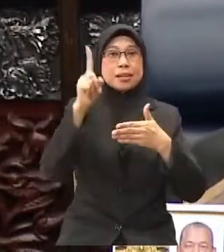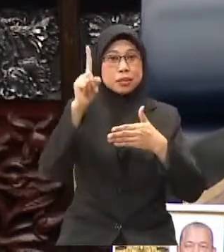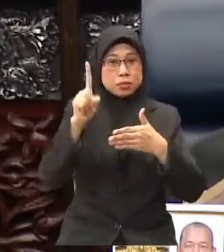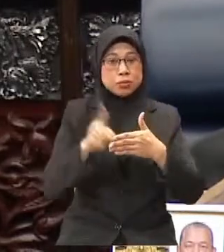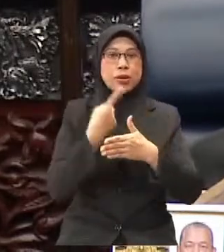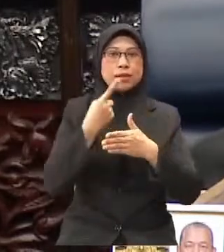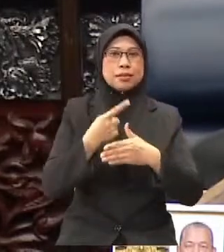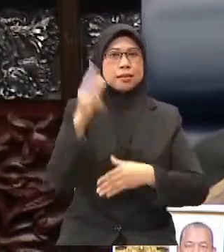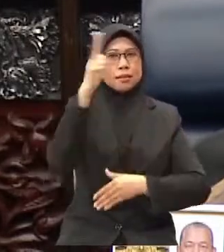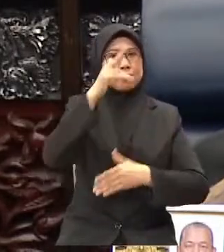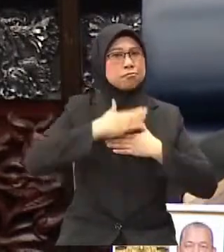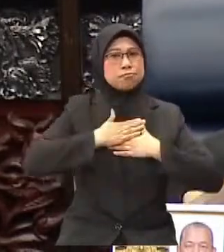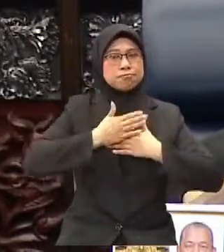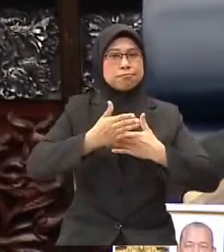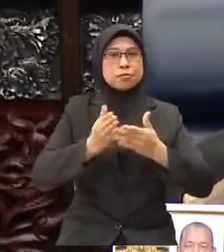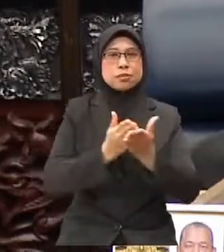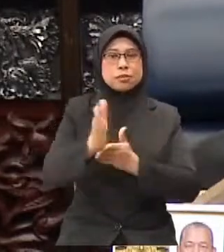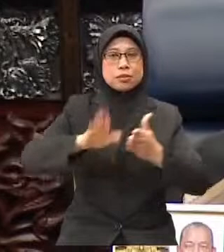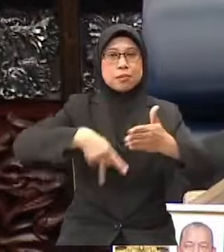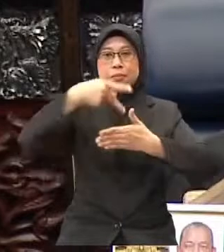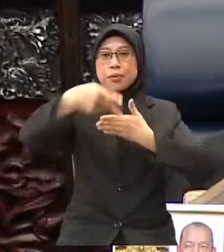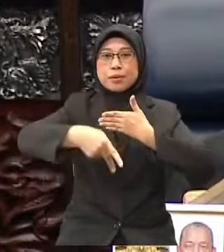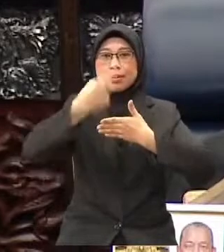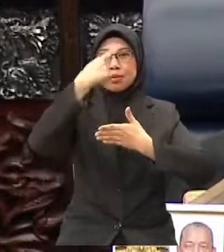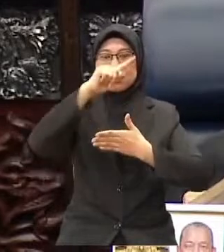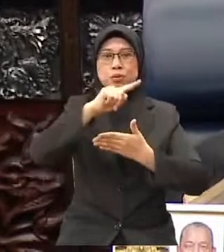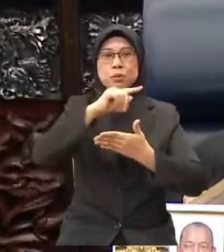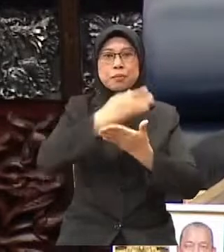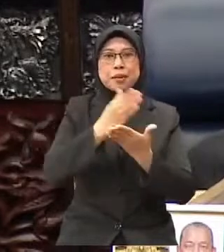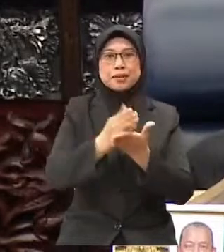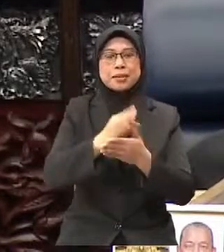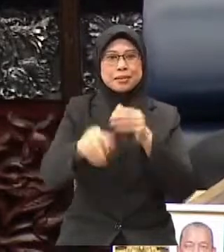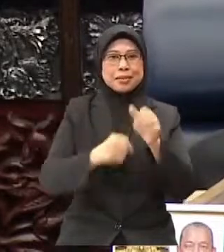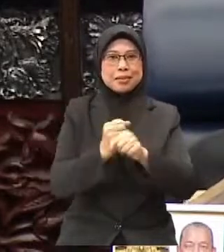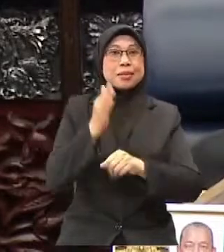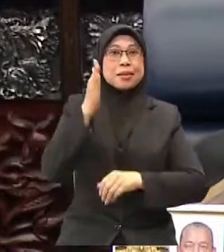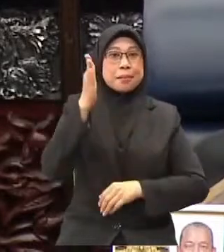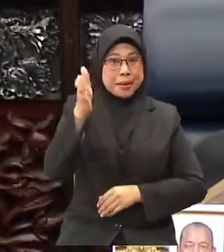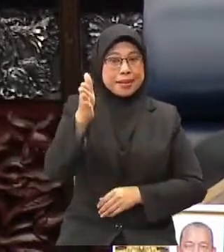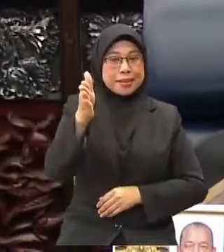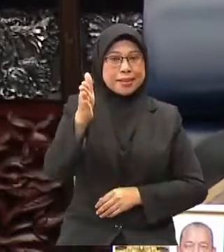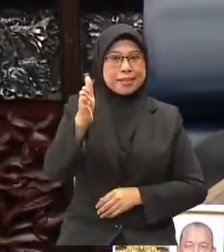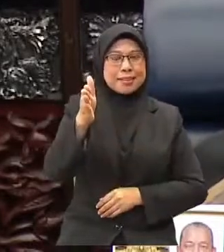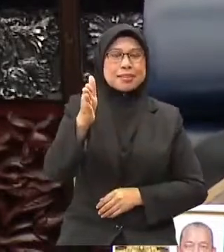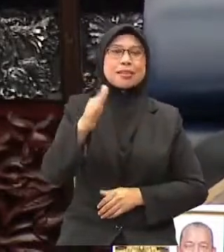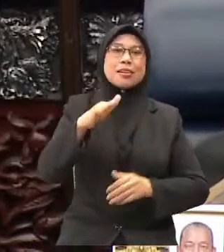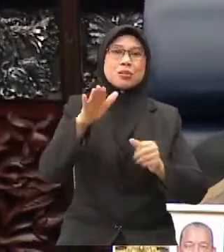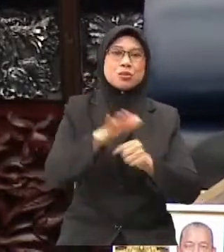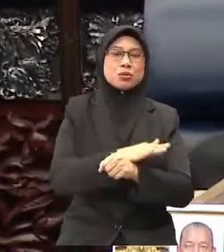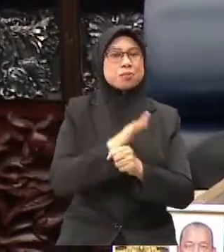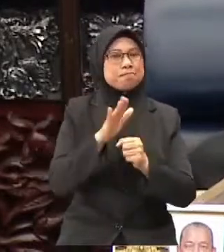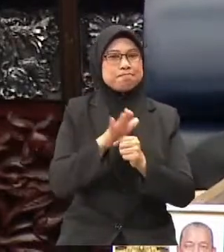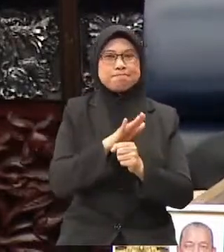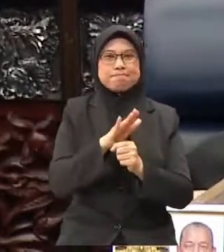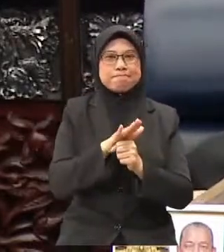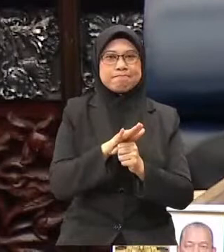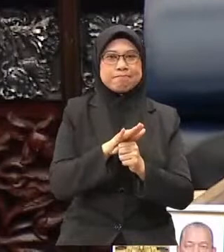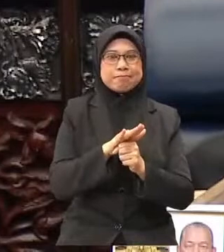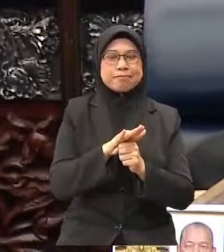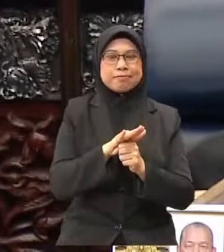telah pun komited untuk teruskan program ini untuk bajet tahun depan dan bagi saya Ini sudah cukup memadai